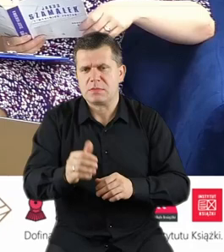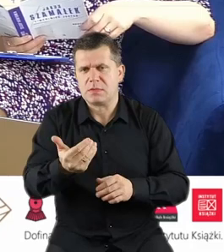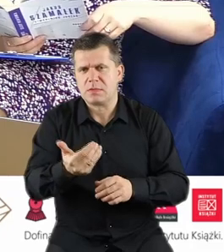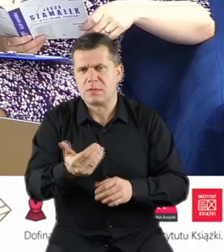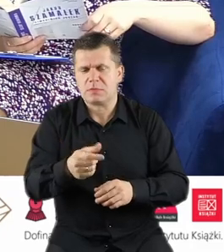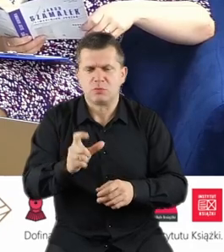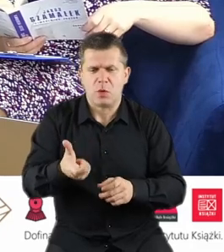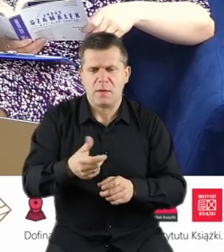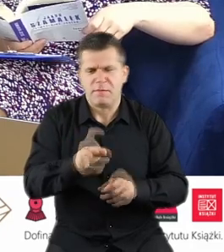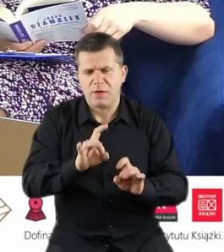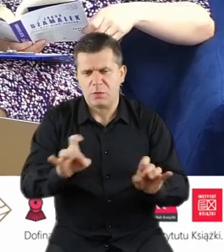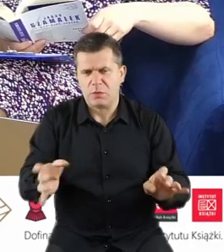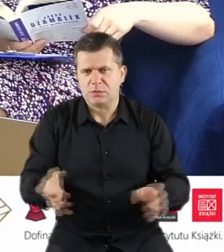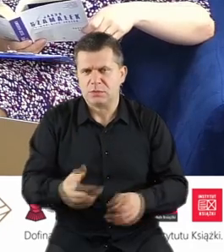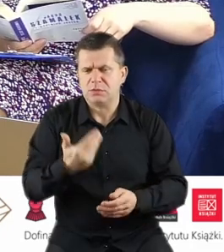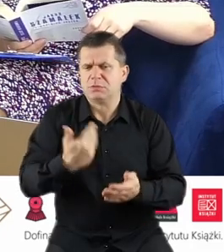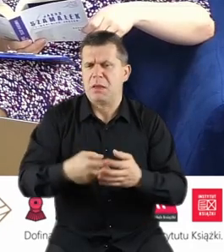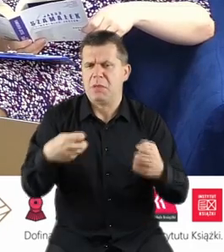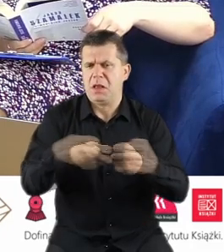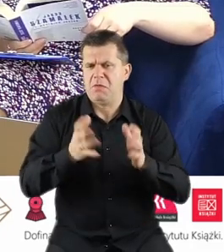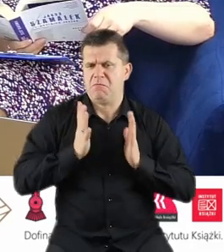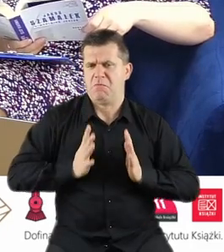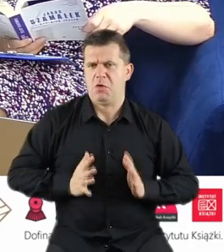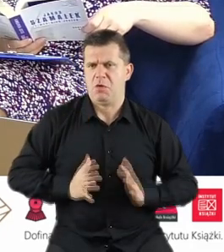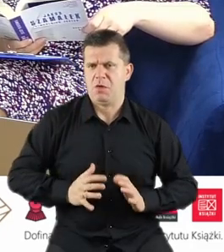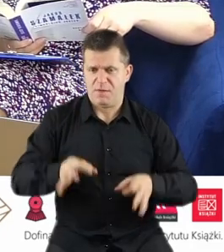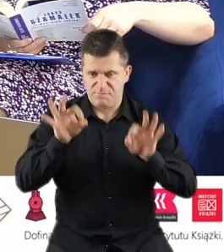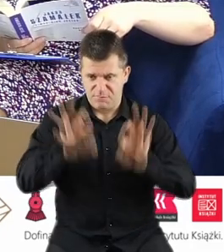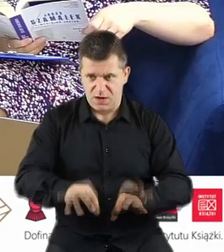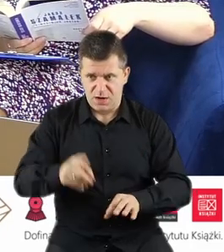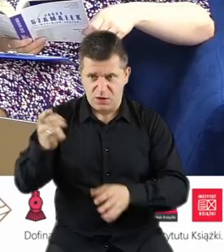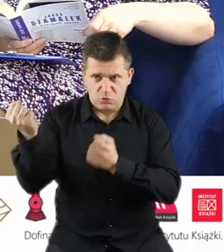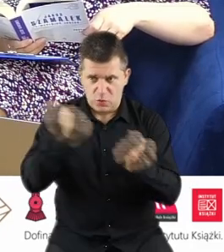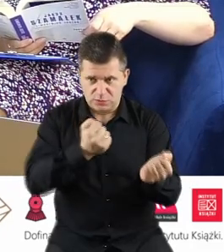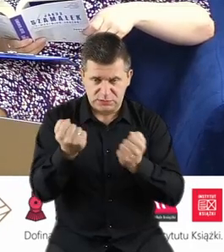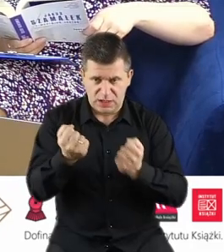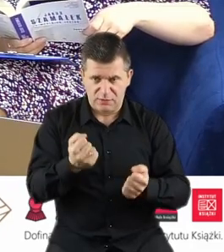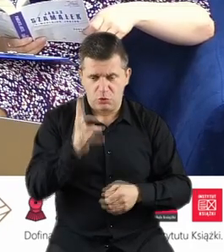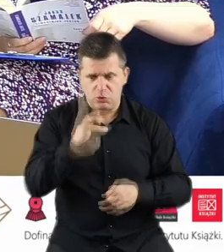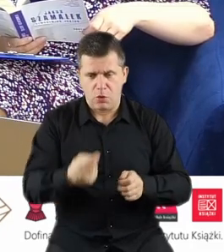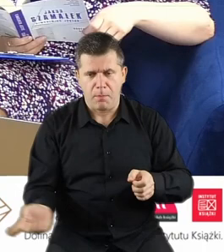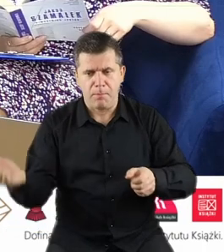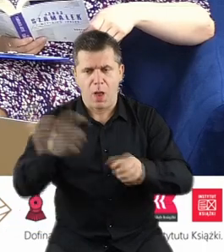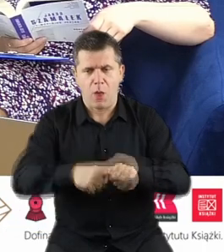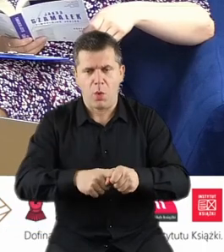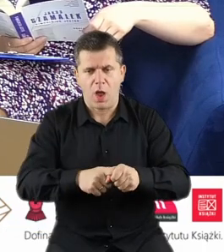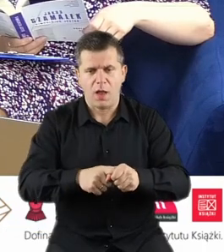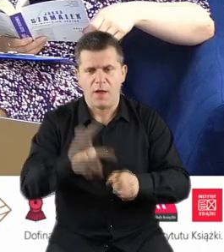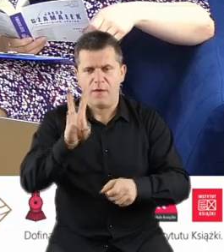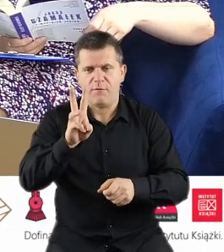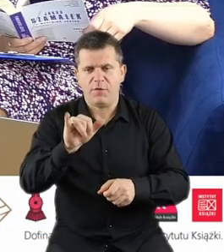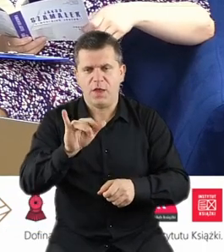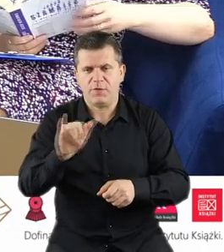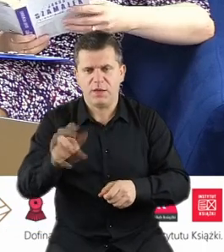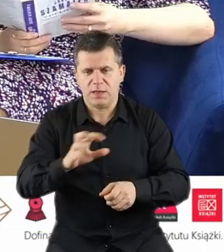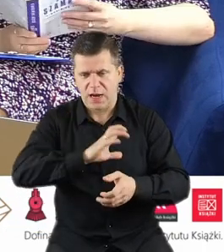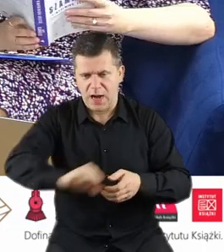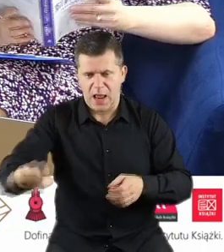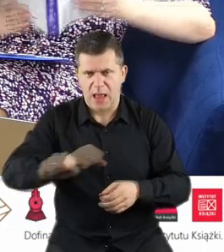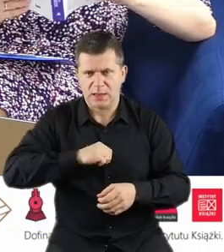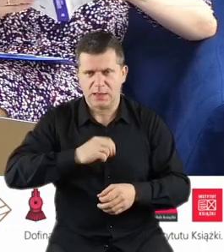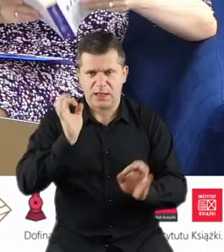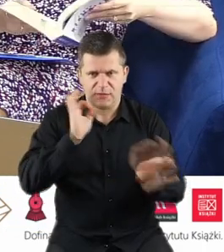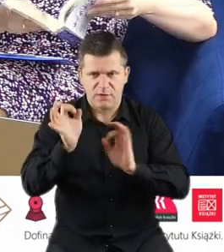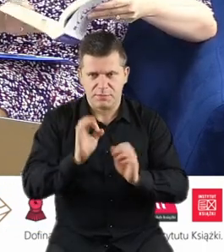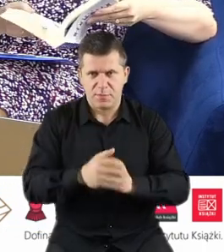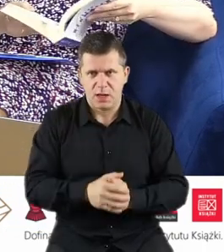malware? Czemu internet zwolnił? Wina dostawcy, czy ktoś podłączył się do jej sieci Wi-Fi i kradnie jej dane?